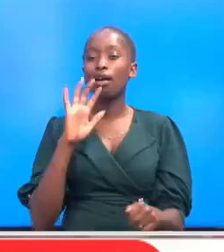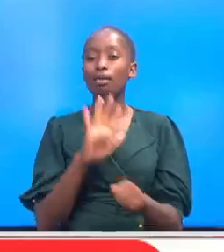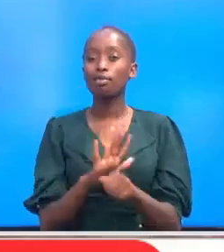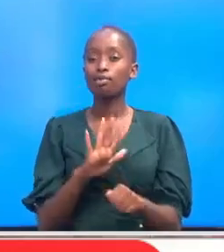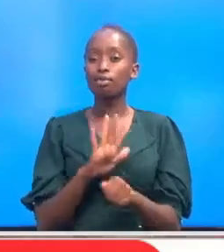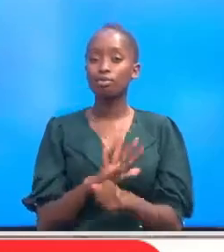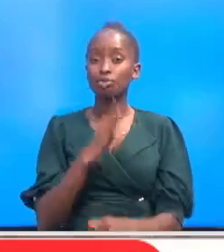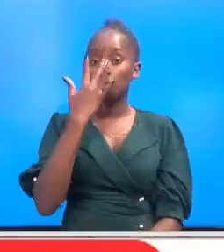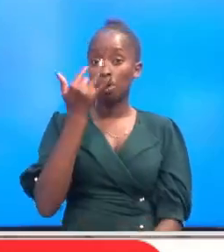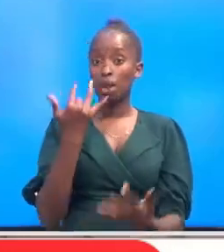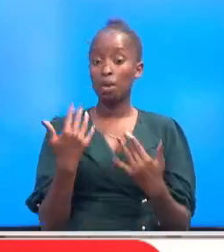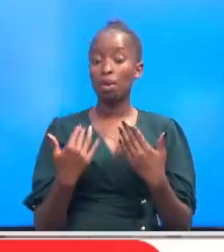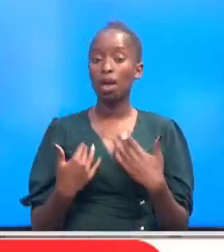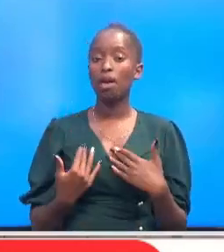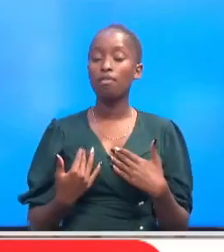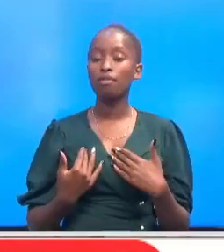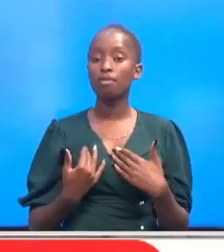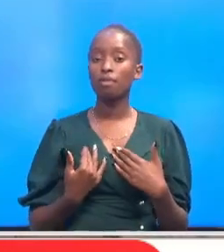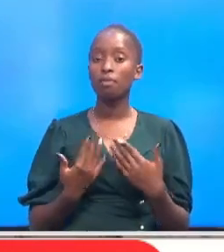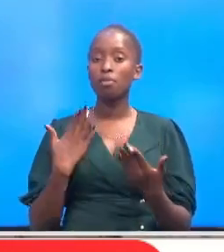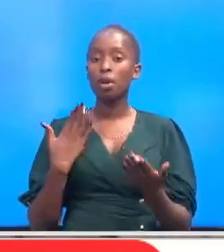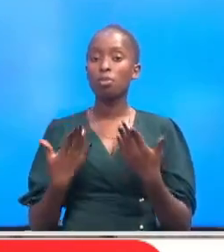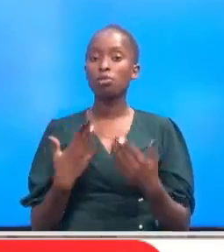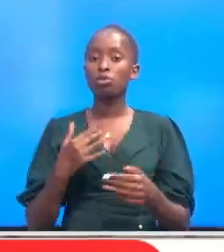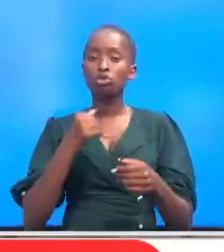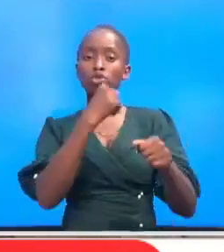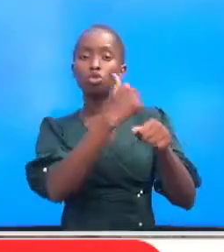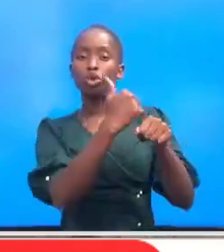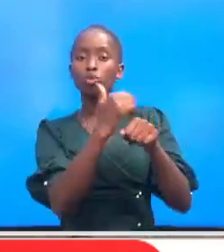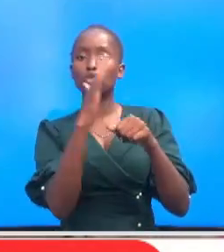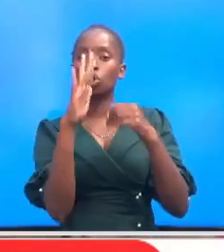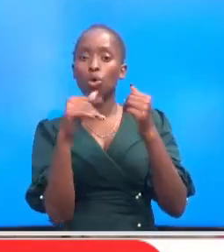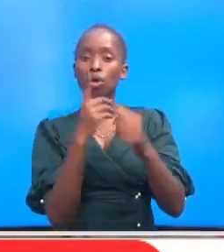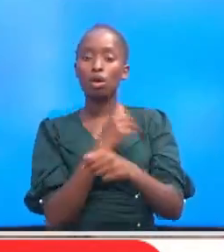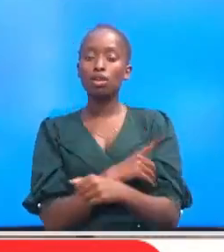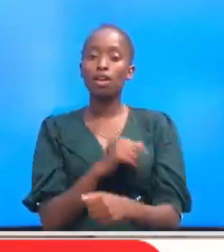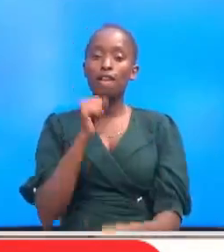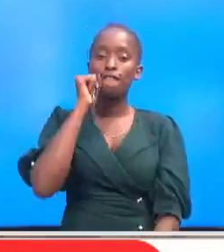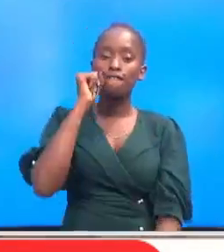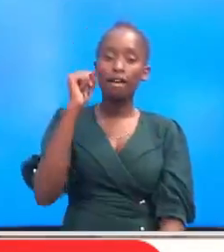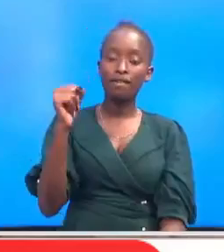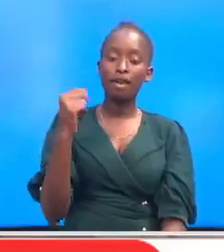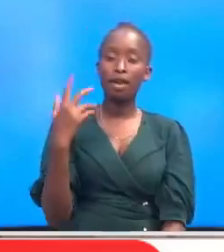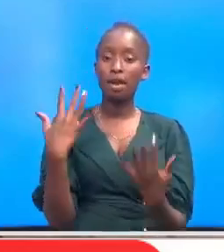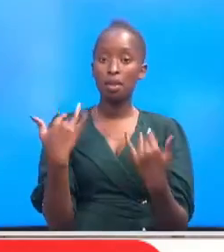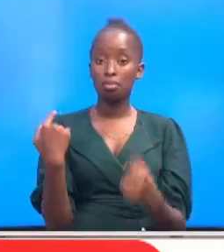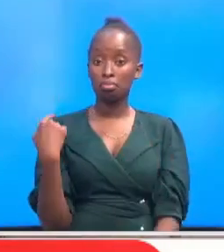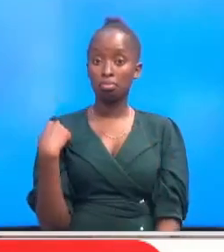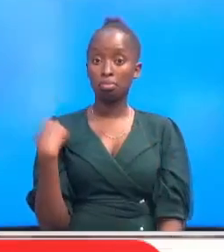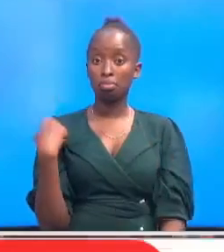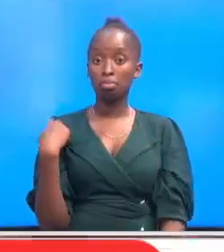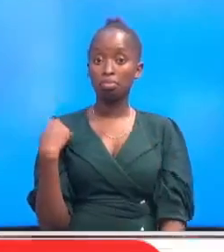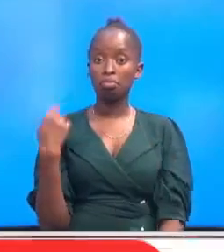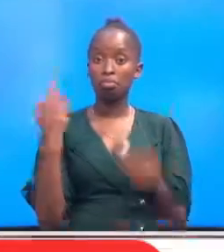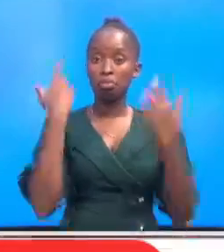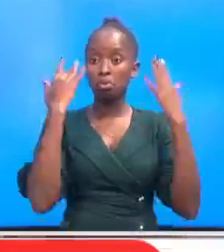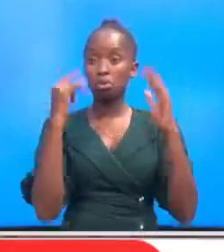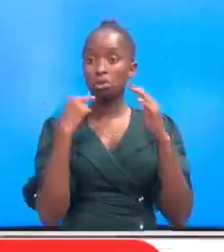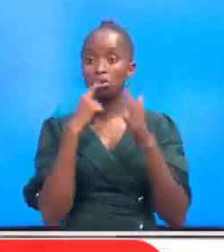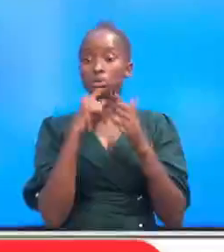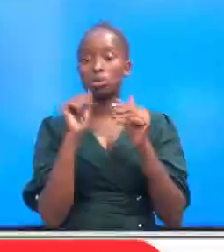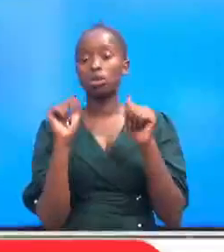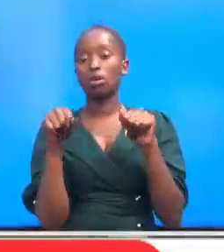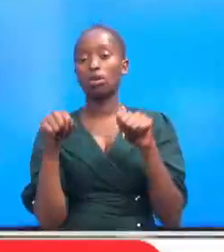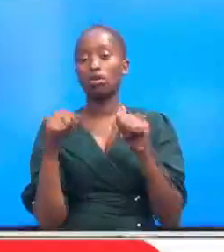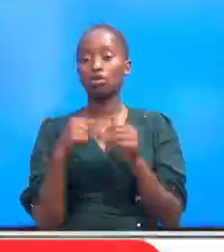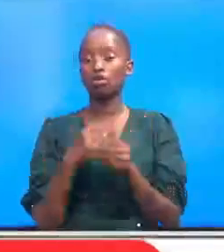kazi saa hii kwa kibarua Cha Kila siku ni 500 Sasa hii Jana Hata sijui tuseme Nini akidhibitisha